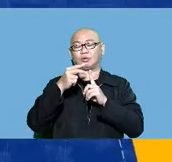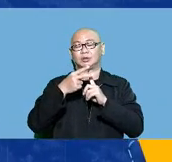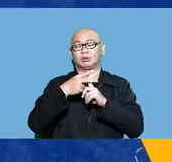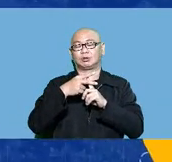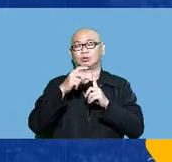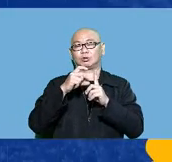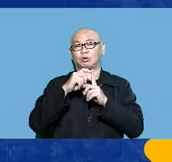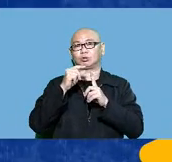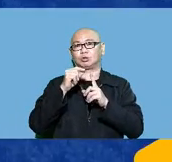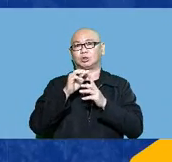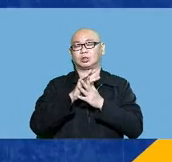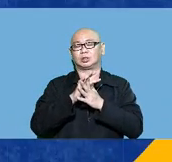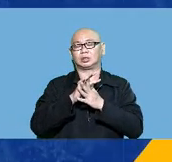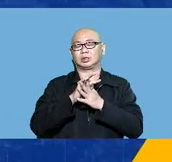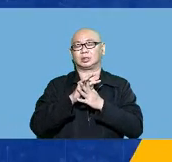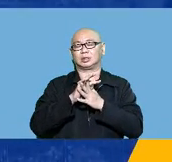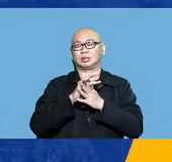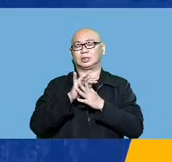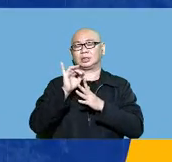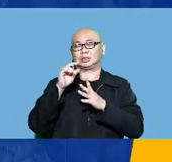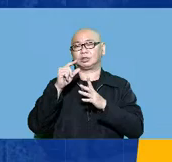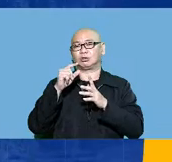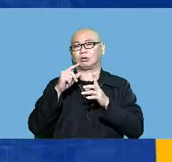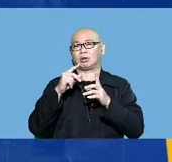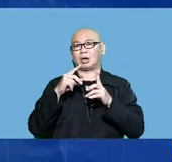Dr. Insinyur Haji